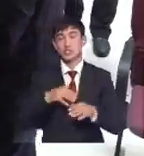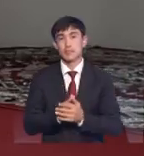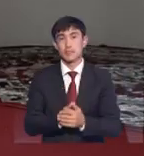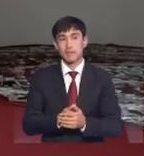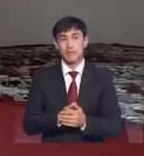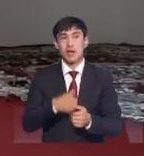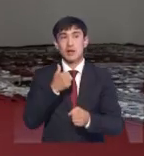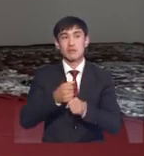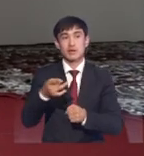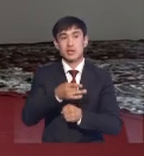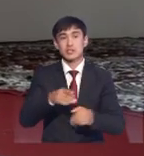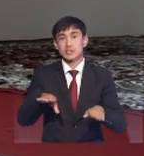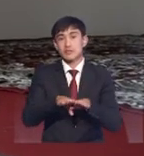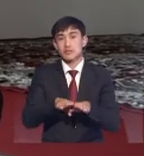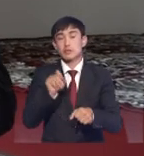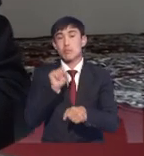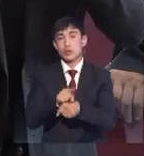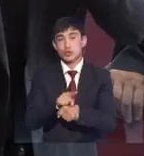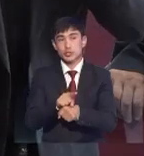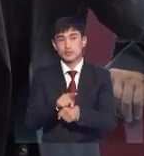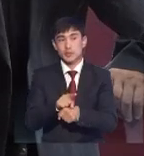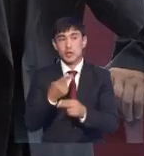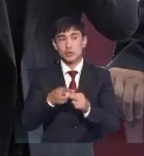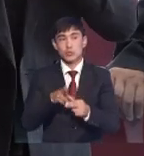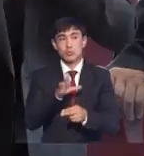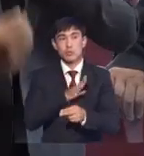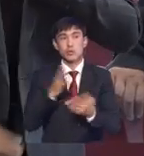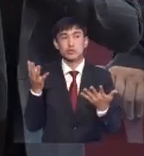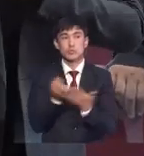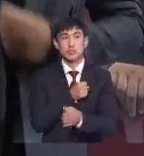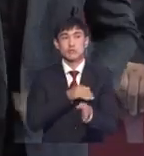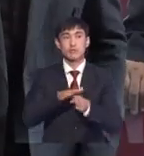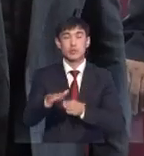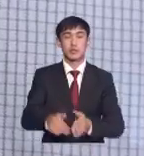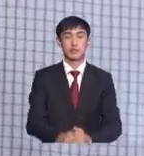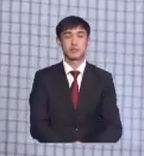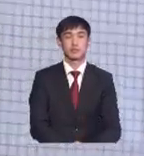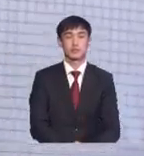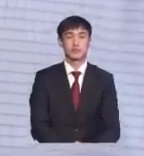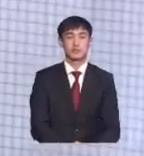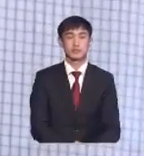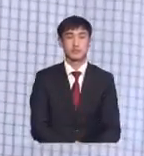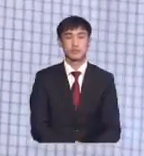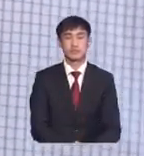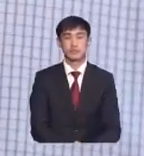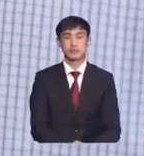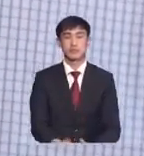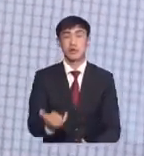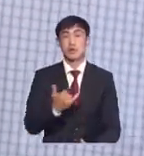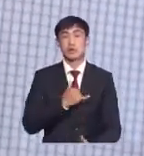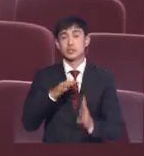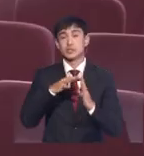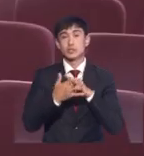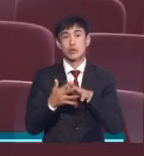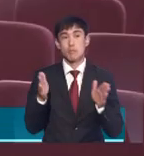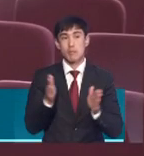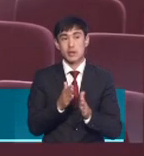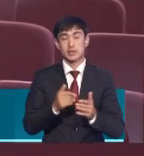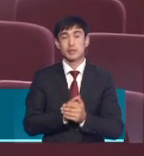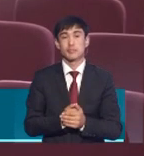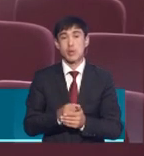Тогда же глава края дал соответствующее поручение, которое было успешно выполнено. Ну, село маленькое, но